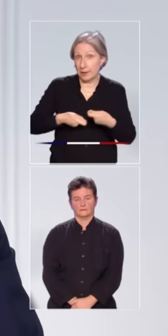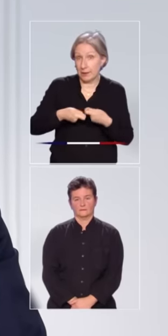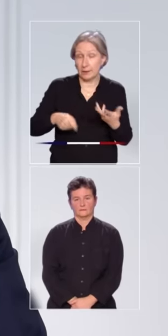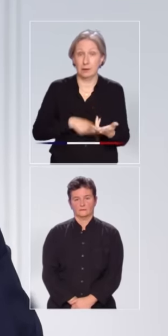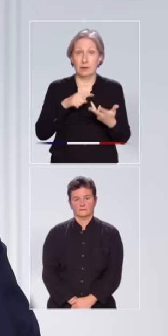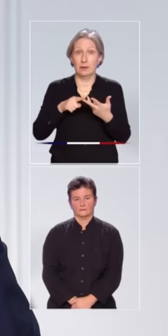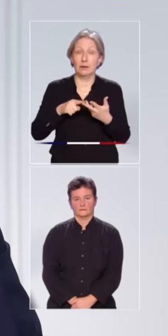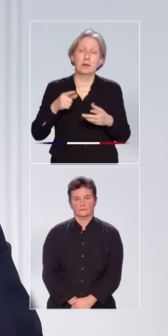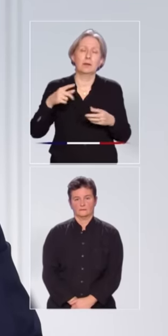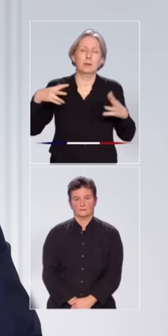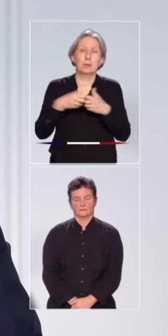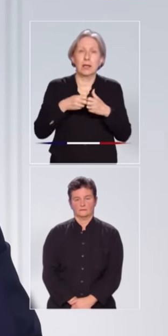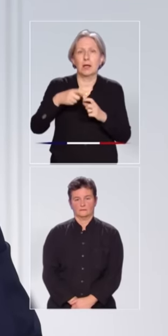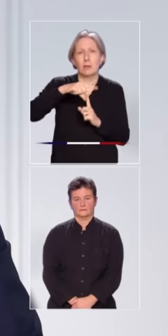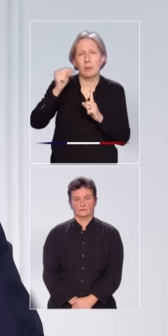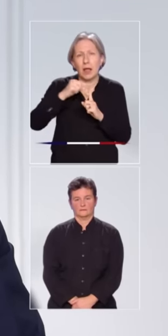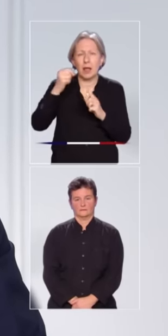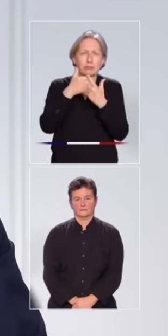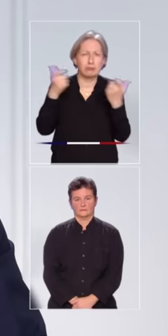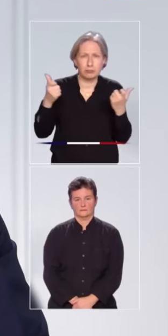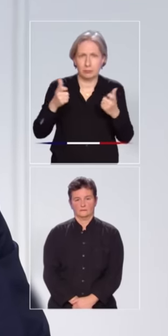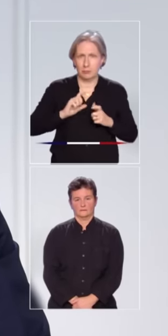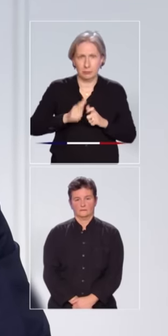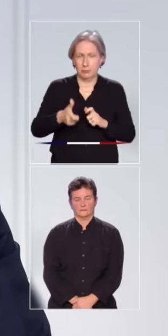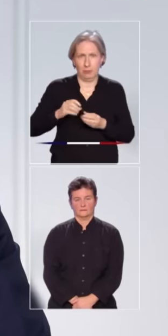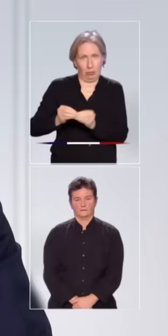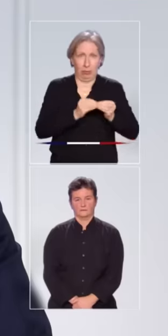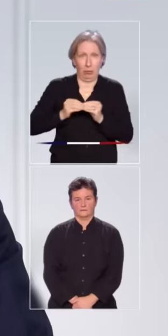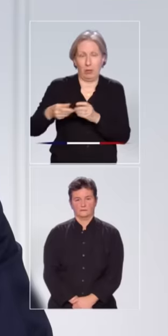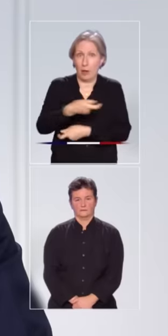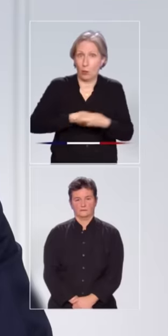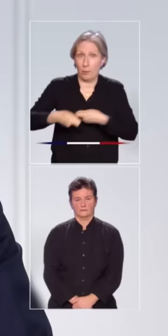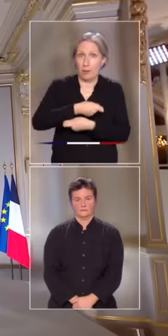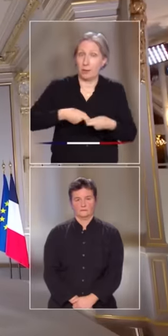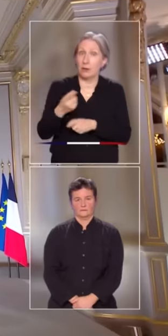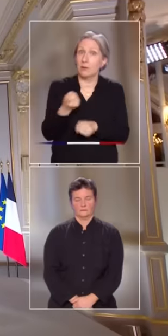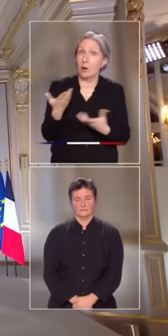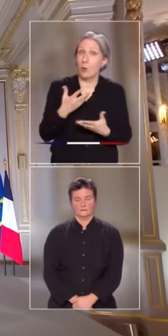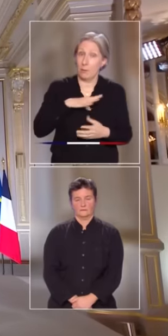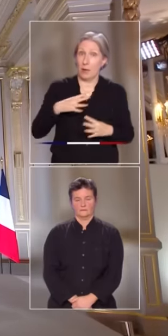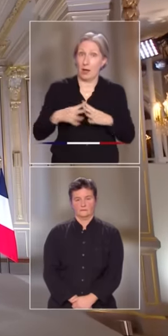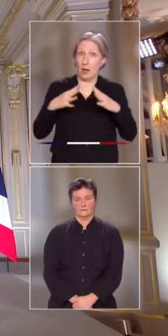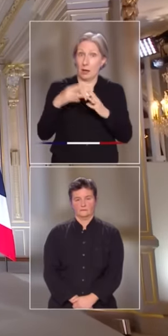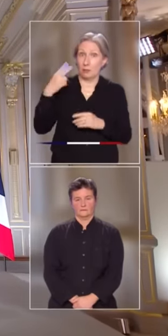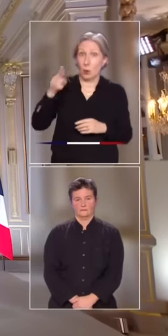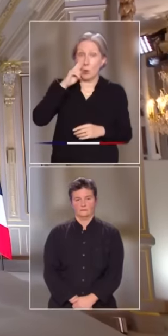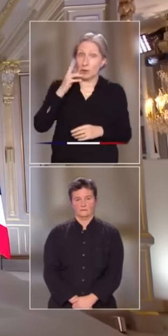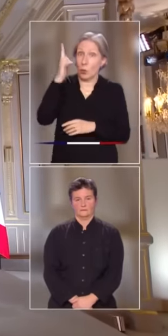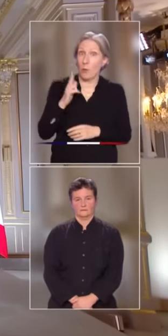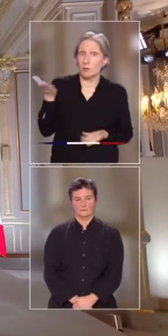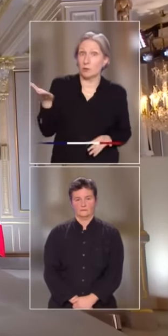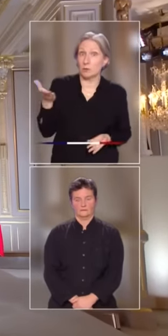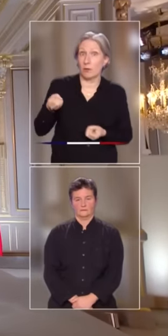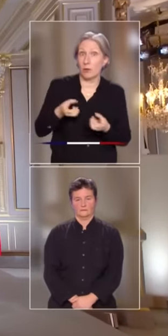coût des céréales, les dérèglements économiques qui s'en sont suivis sont la conséquence de cette guerre qu'a lancée la Russie. Et si la